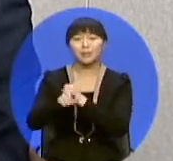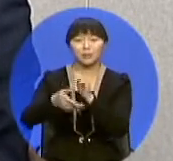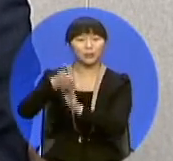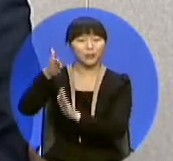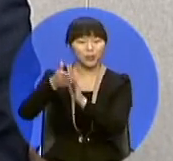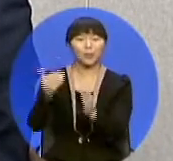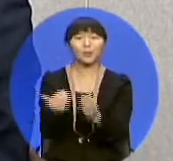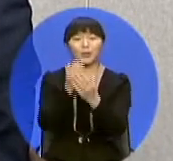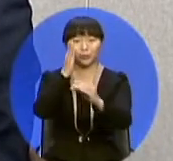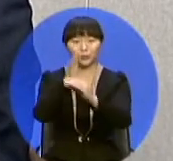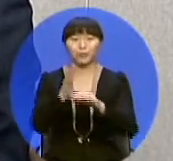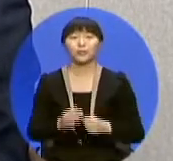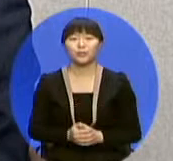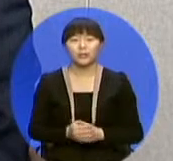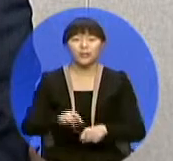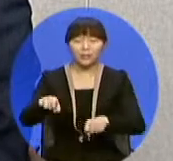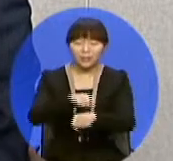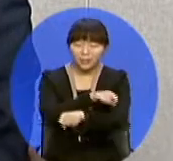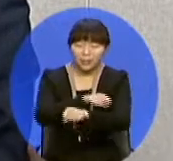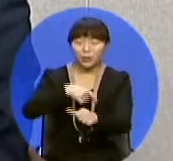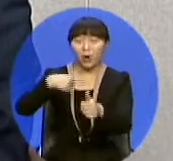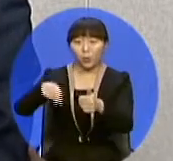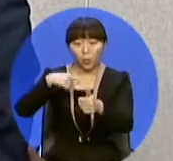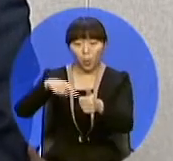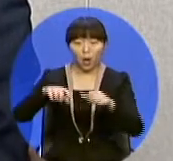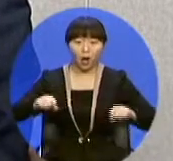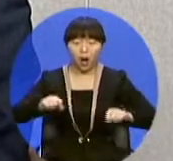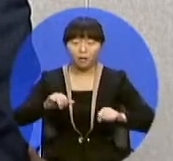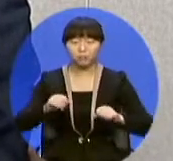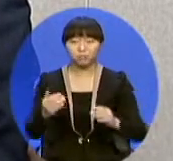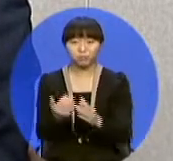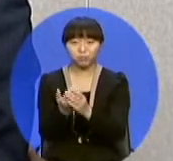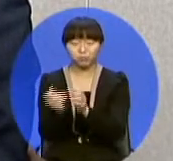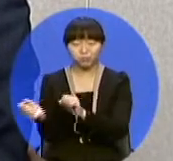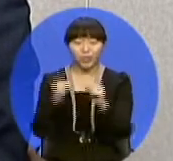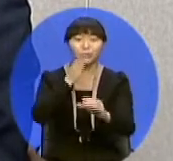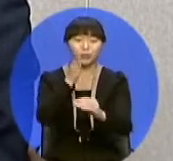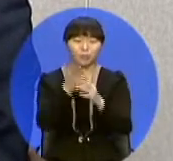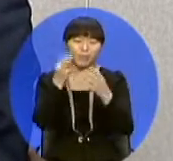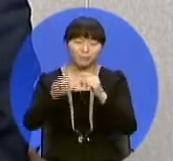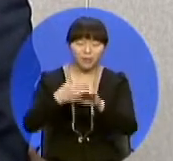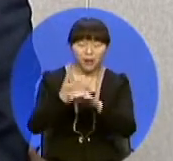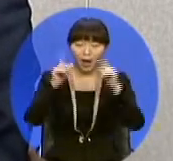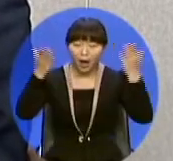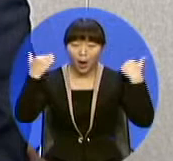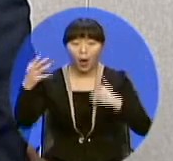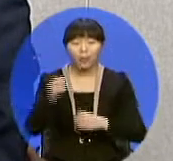도시로 발전을 하고 있습니다. 특히 교육이 살아나고 있는데 많은 혁신학교를 갖고